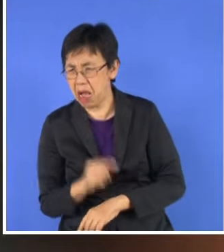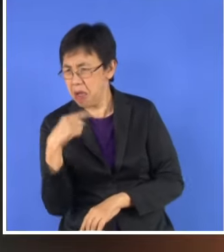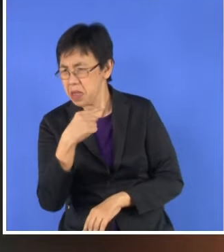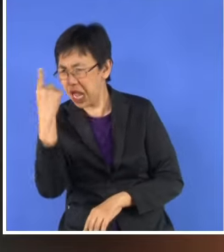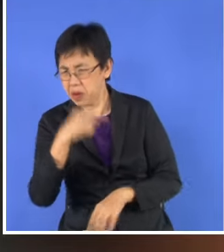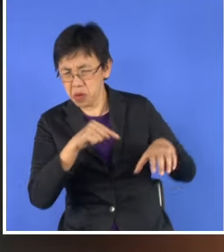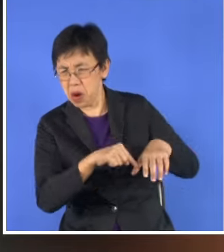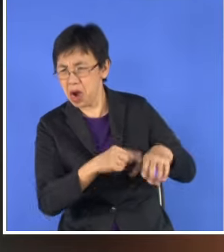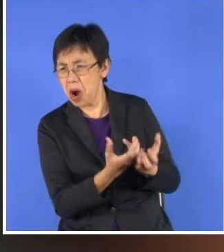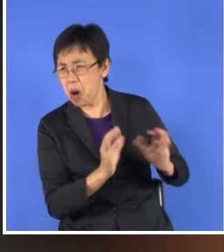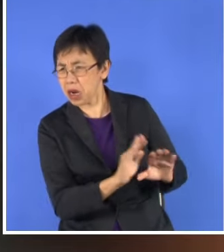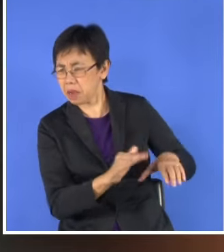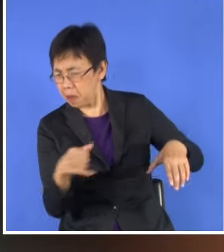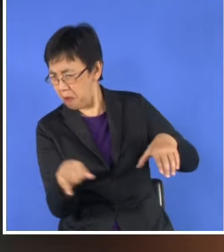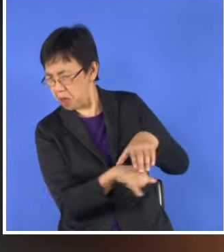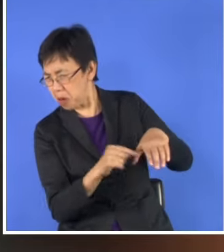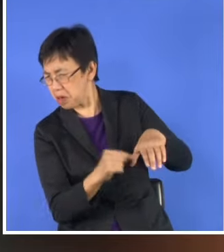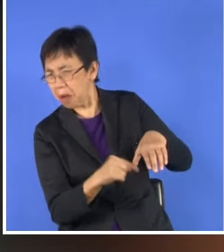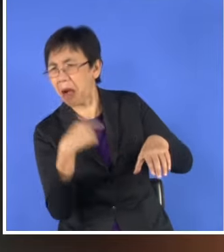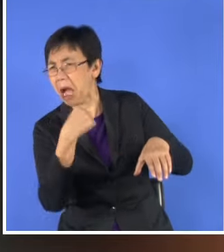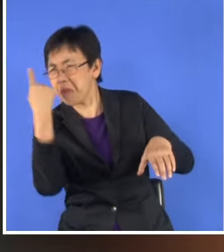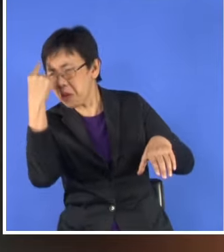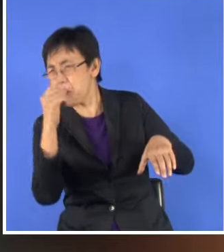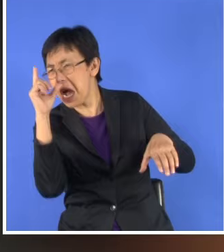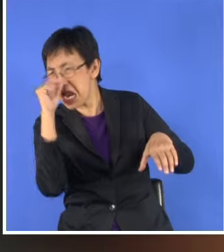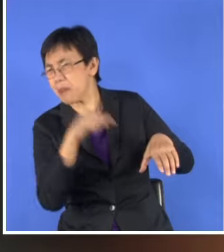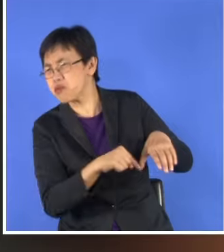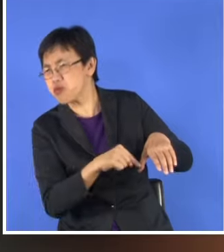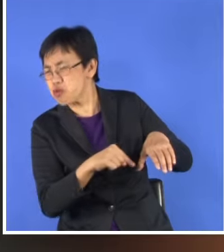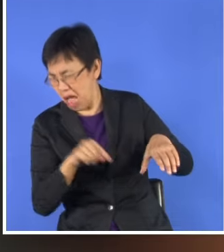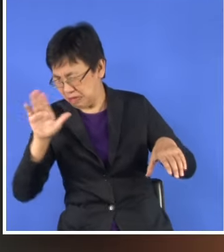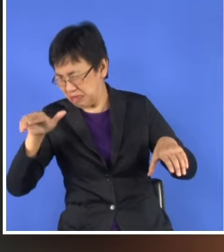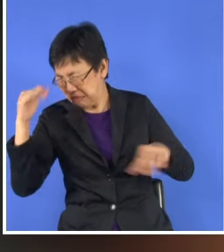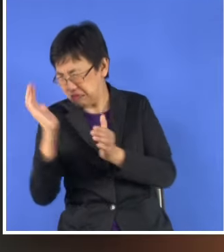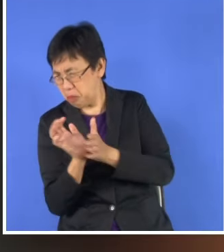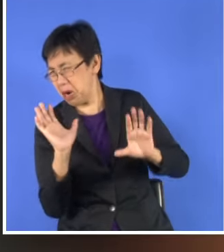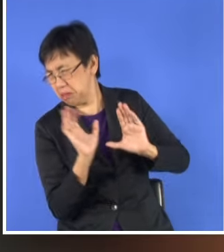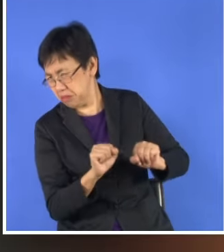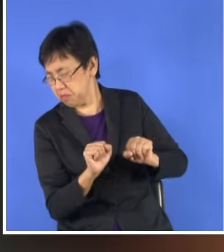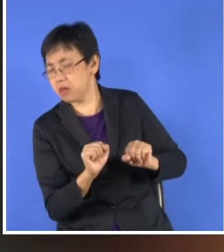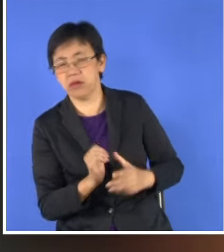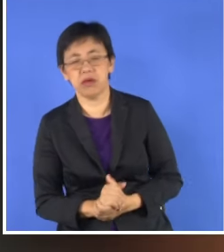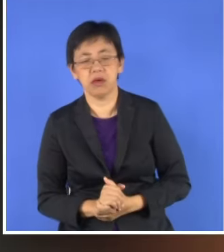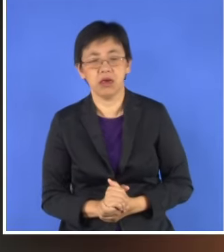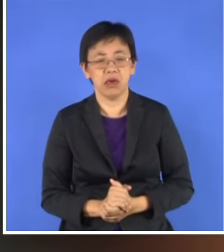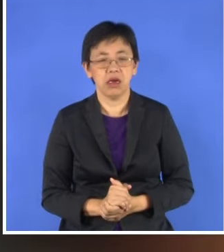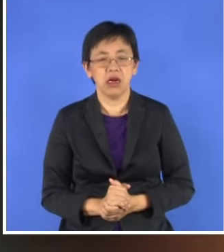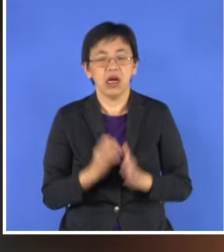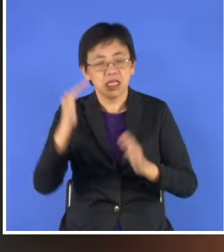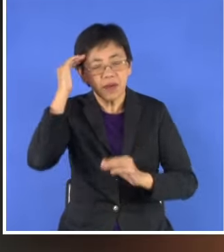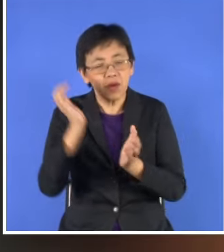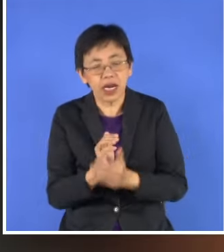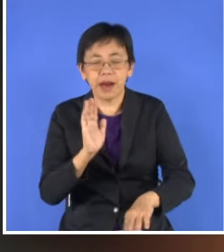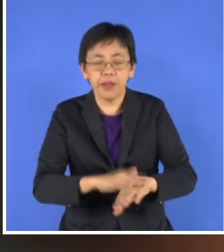โกดังแล้วเนี่ยนอนหลับไหลอยู่บนที่นอนกำลังฝันดีอยู่สิท่าเจ้าหน้าที่ไปปลุกเลยค่ะอ้าว